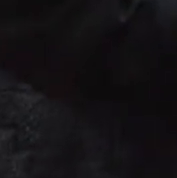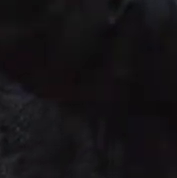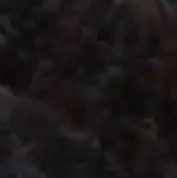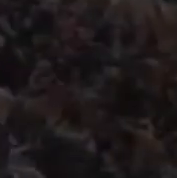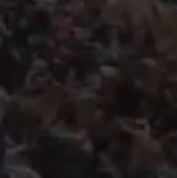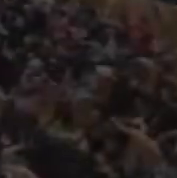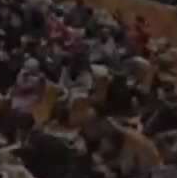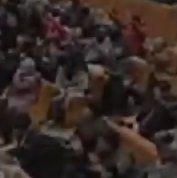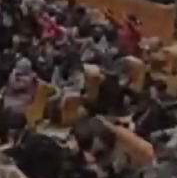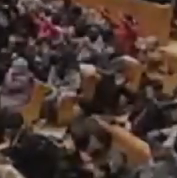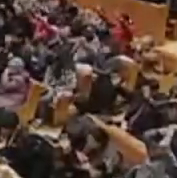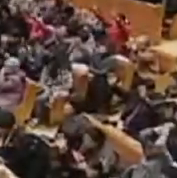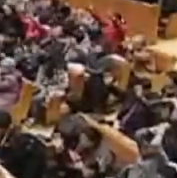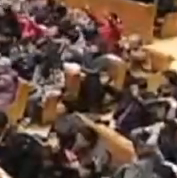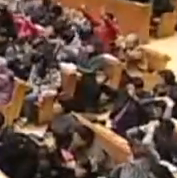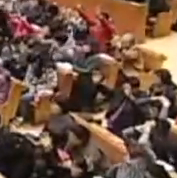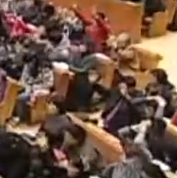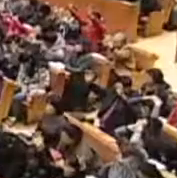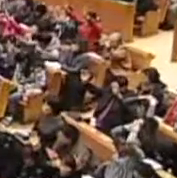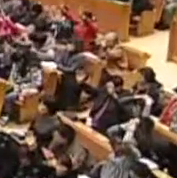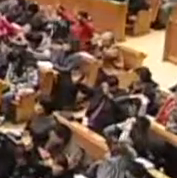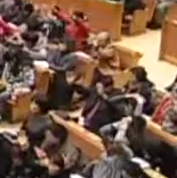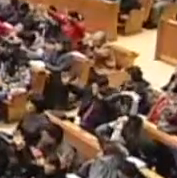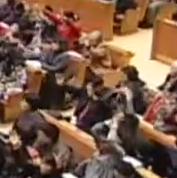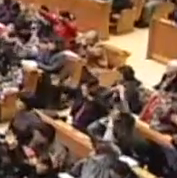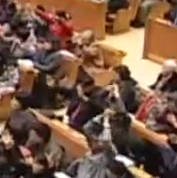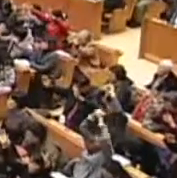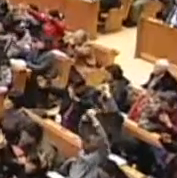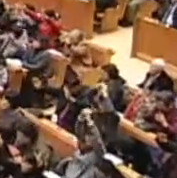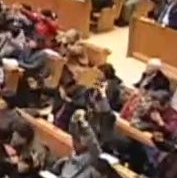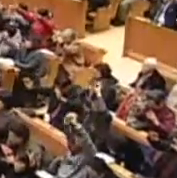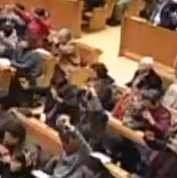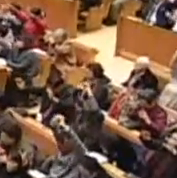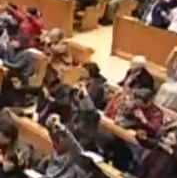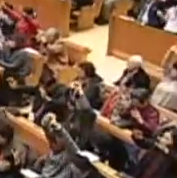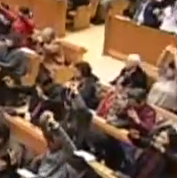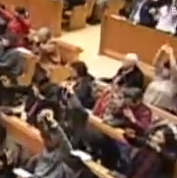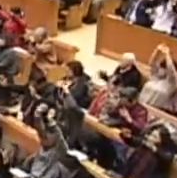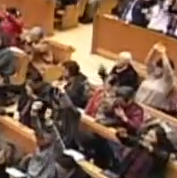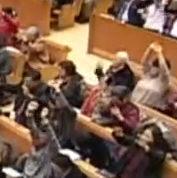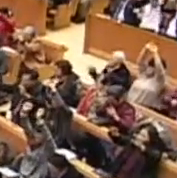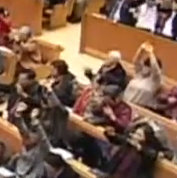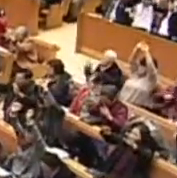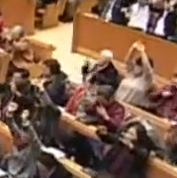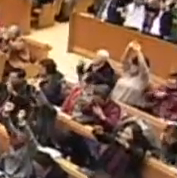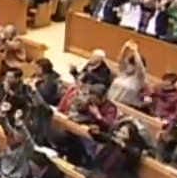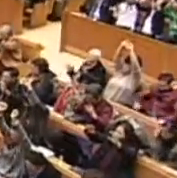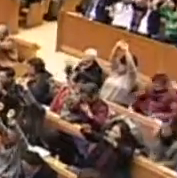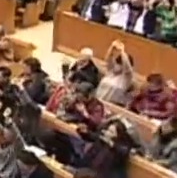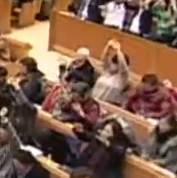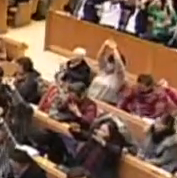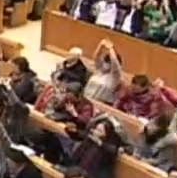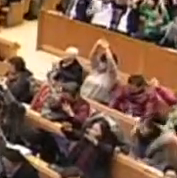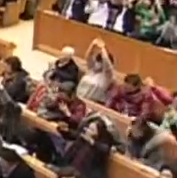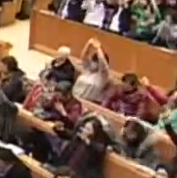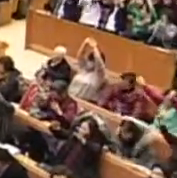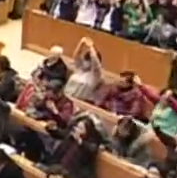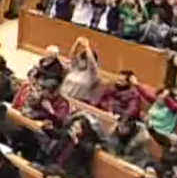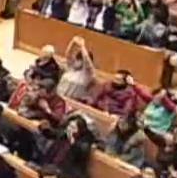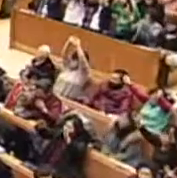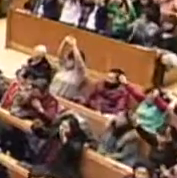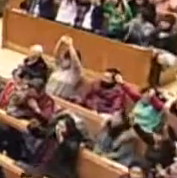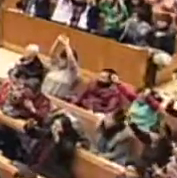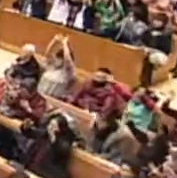주님이 오셨기 때문에 내가 영고 아버 나를 기는 하나님의 녀가 되었습니다 나에게